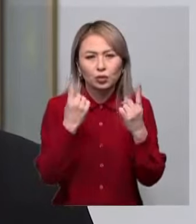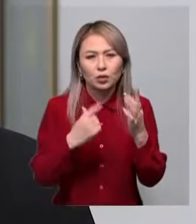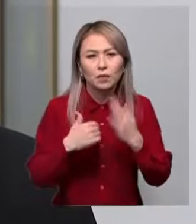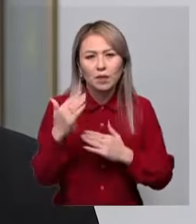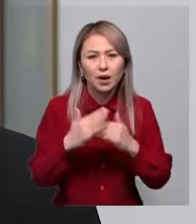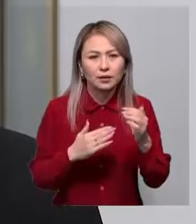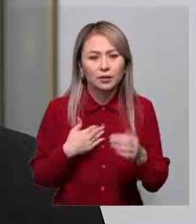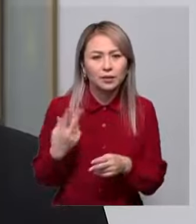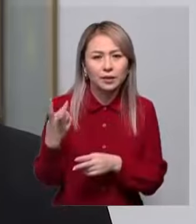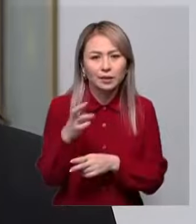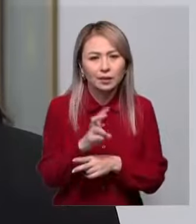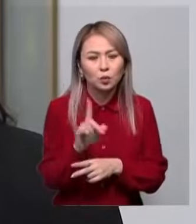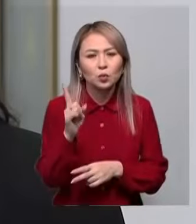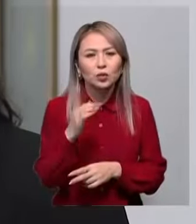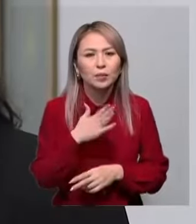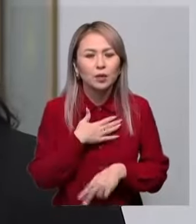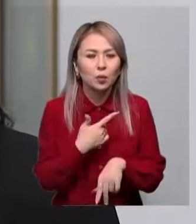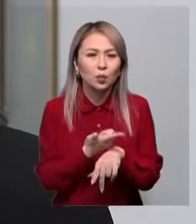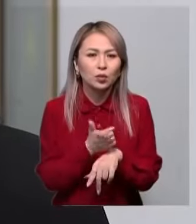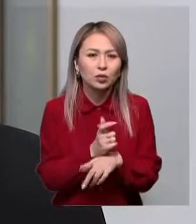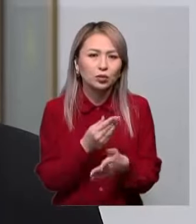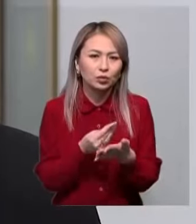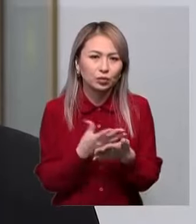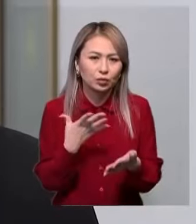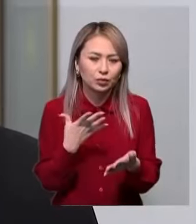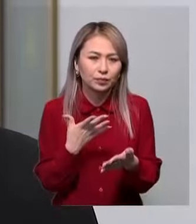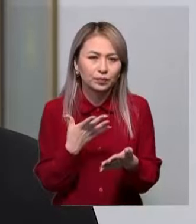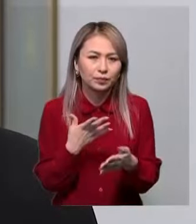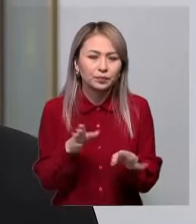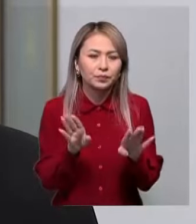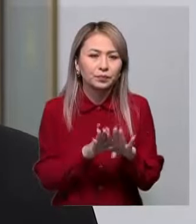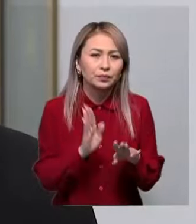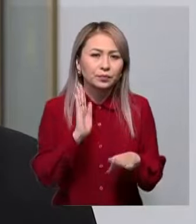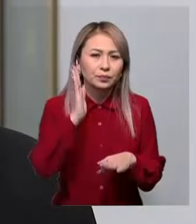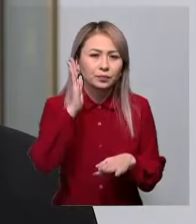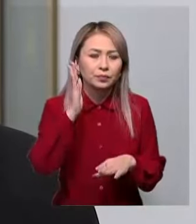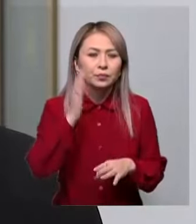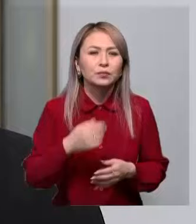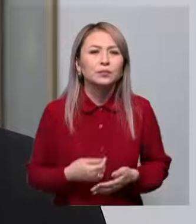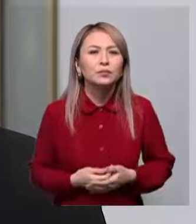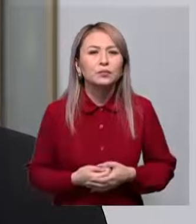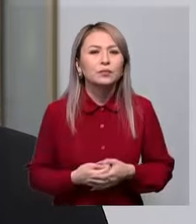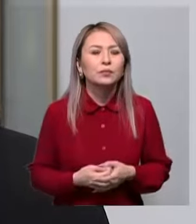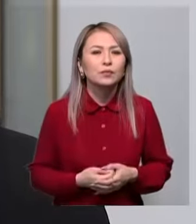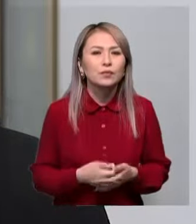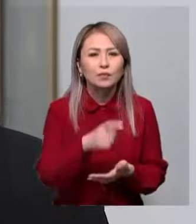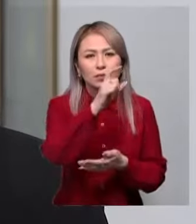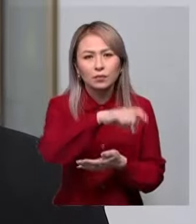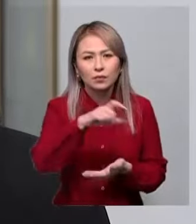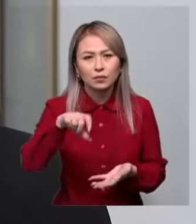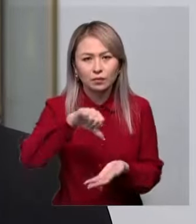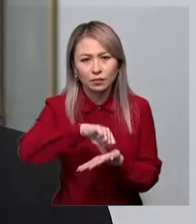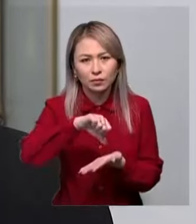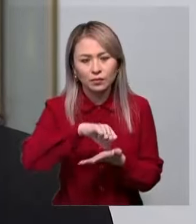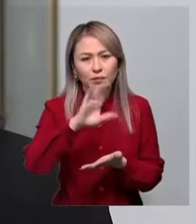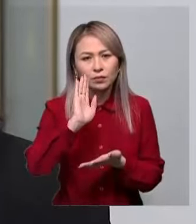келдім. Өйткені ол мен үшін құнды. Болашақта енді ойлаймын үлкен лауазымдарға